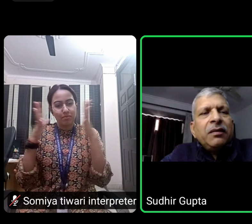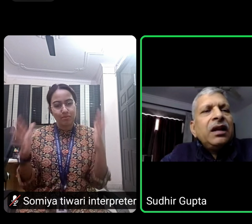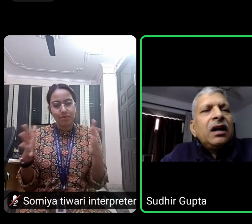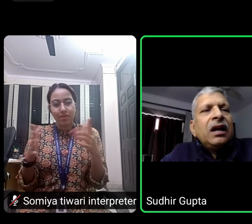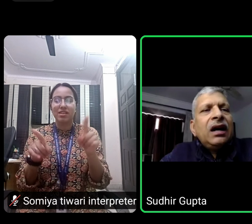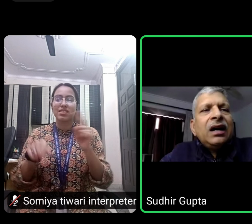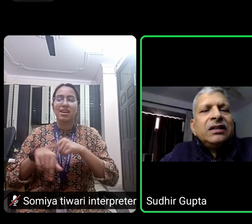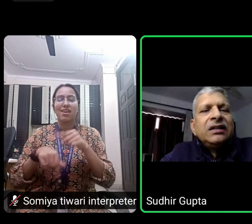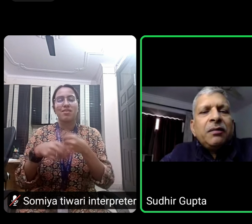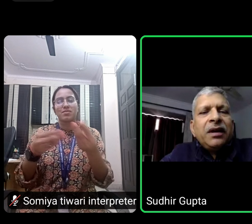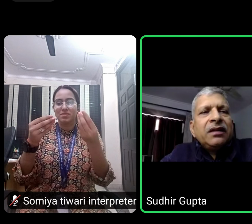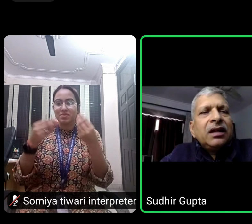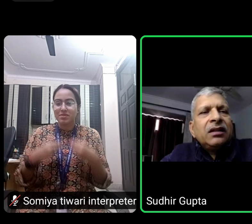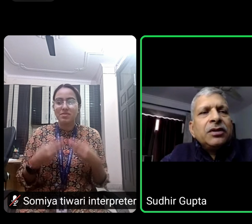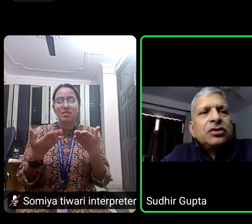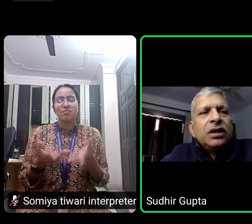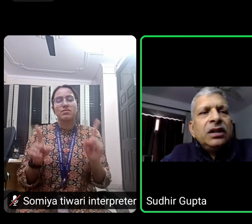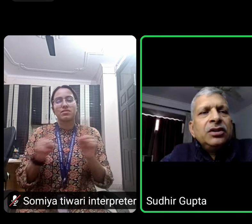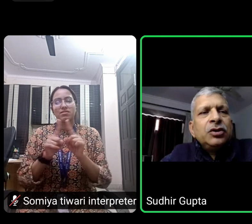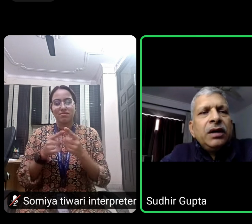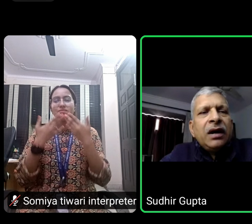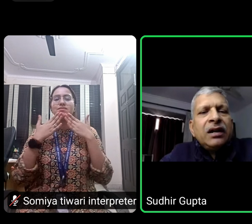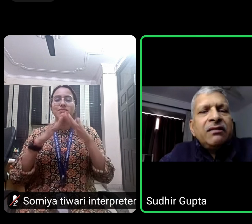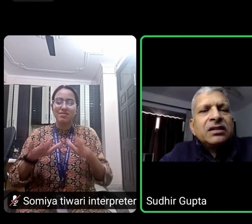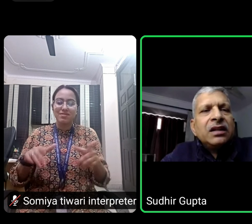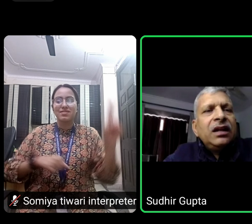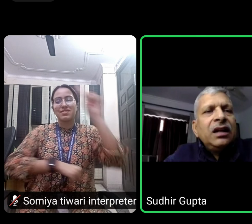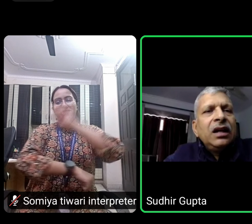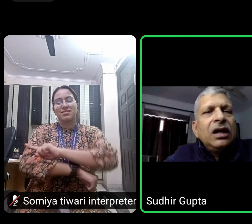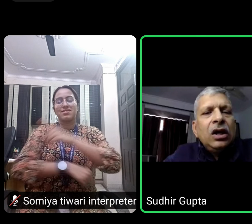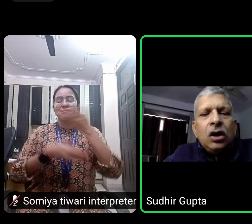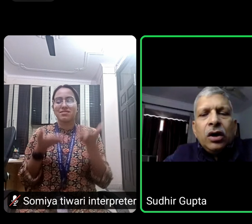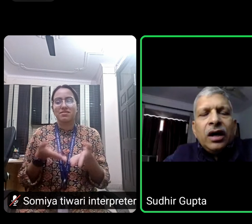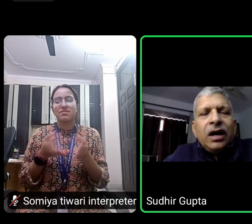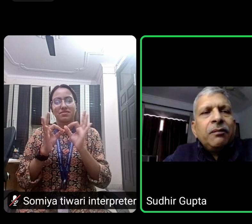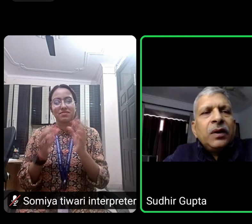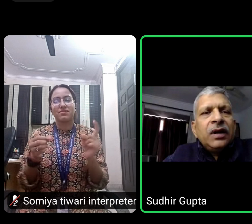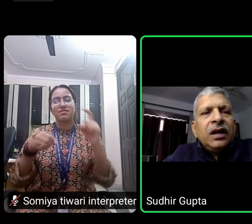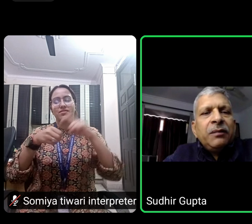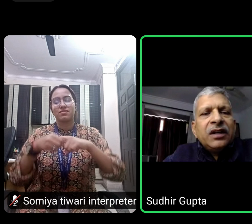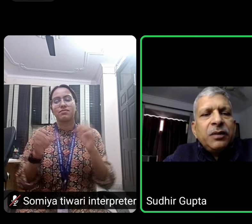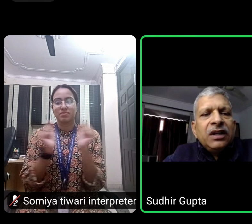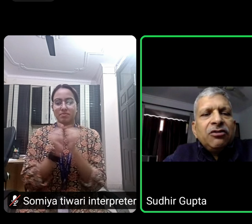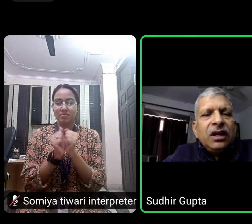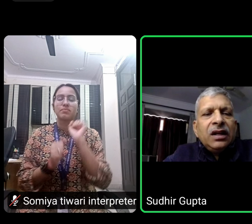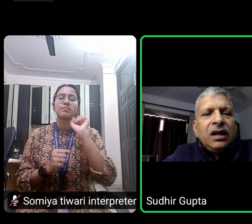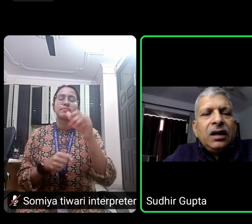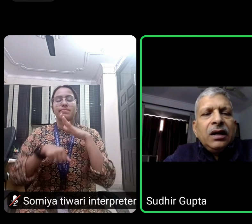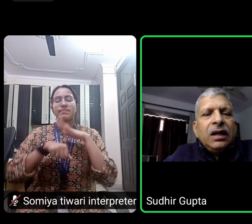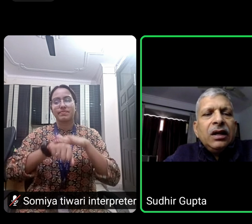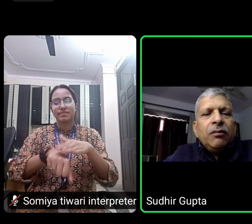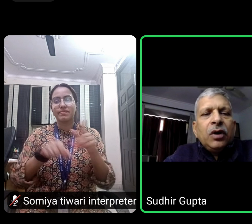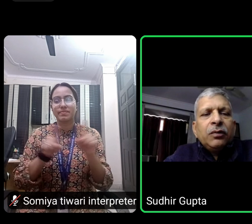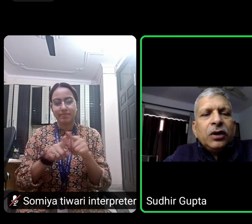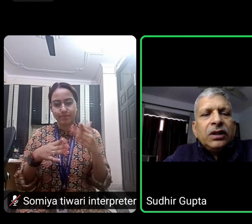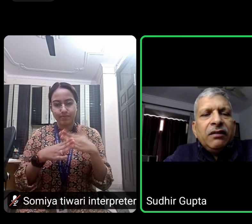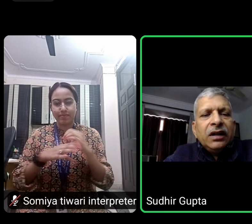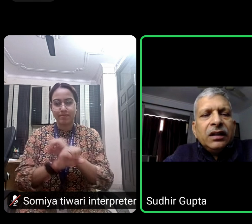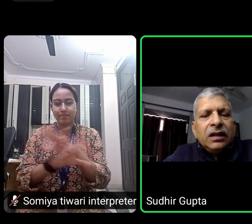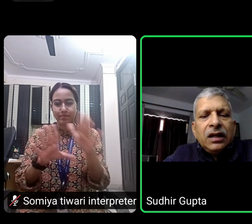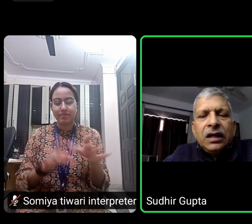आपने समय निकाला आज, आप हमारे साथ बच्चों के दिन जुड़े, बाल दिवस के दिन, और आपने अपना एक्सपीरियंस शेयर किया, बहुत